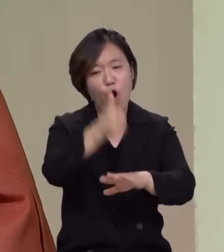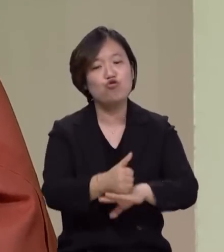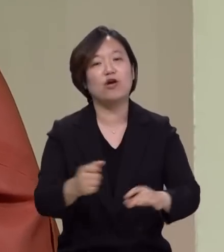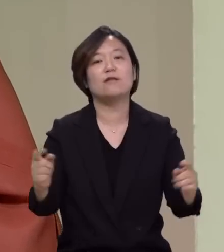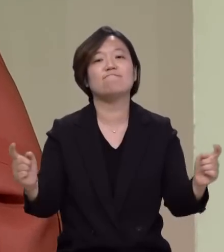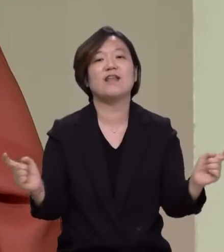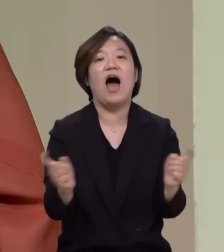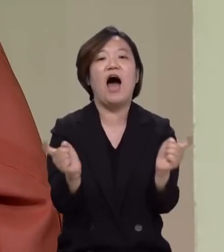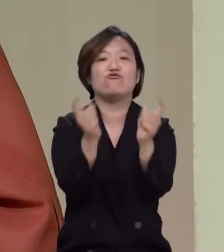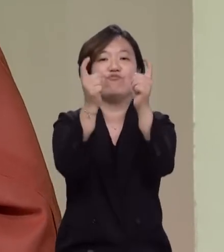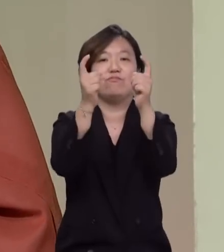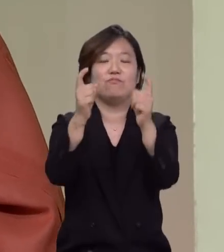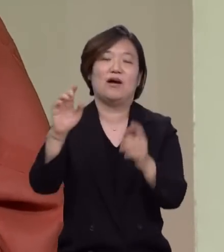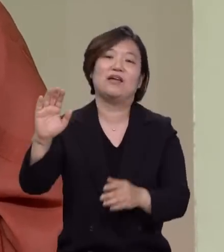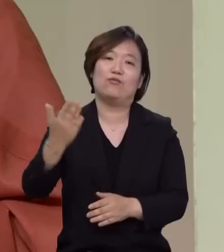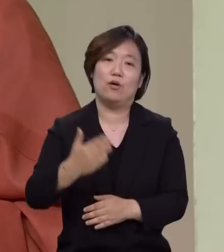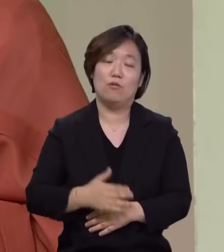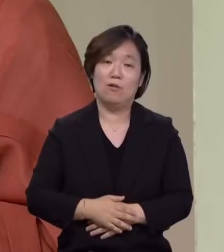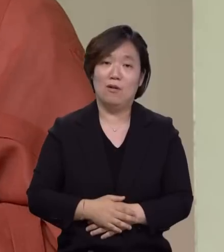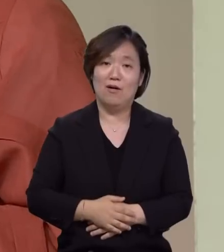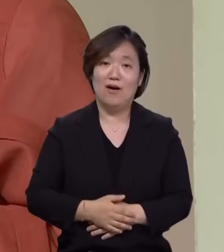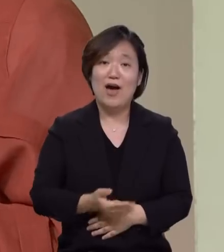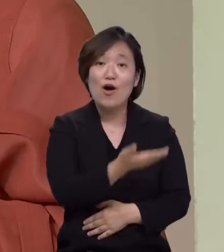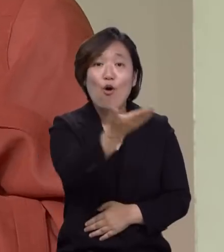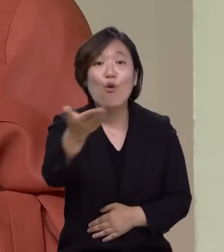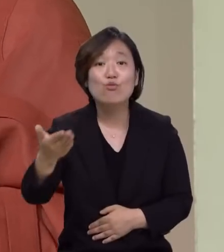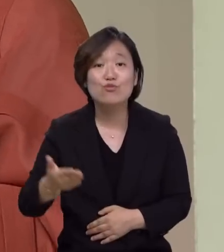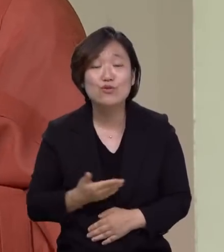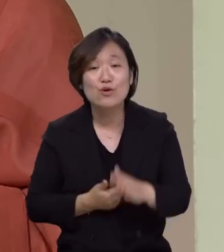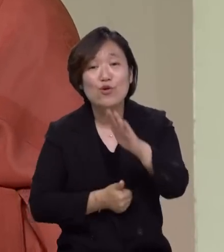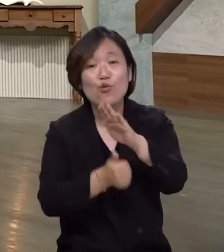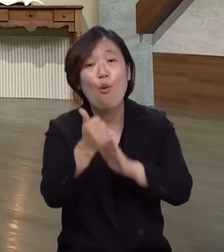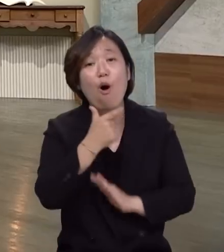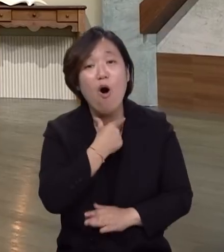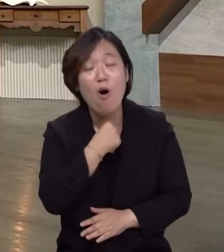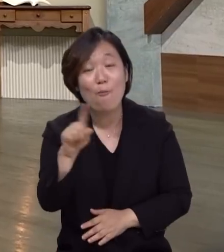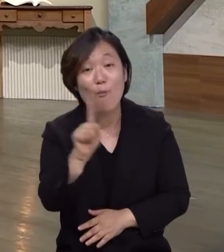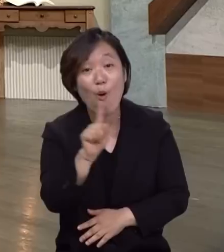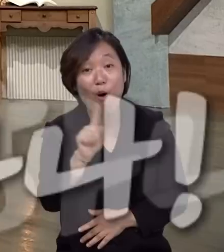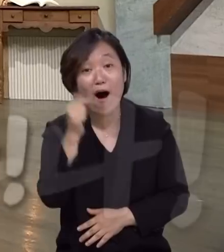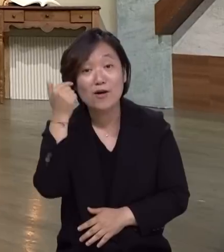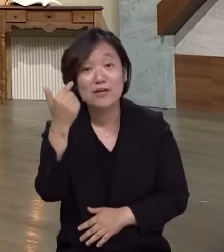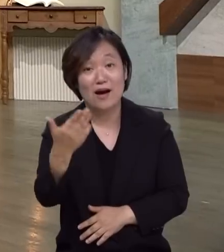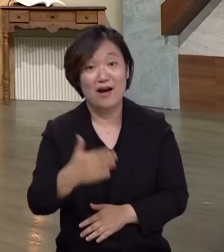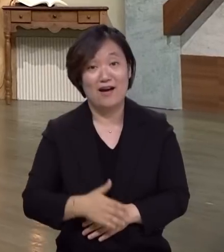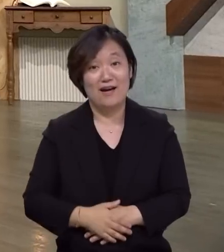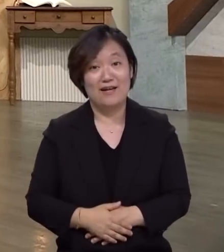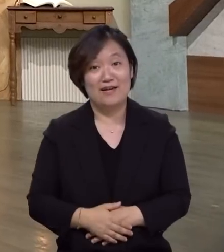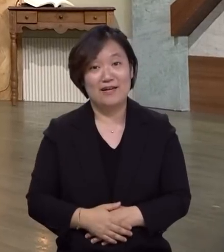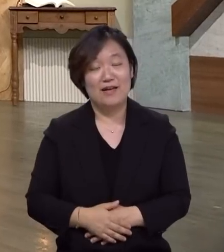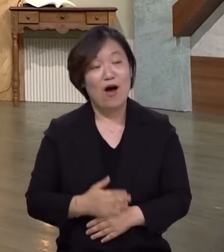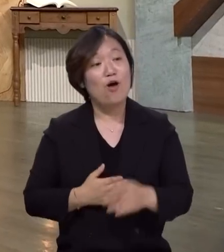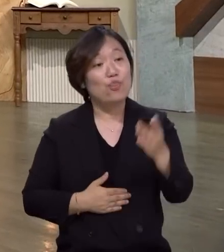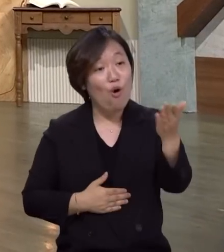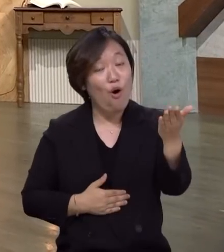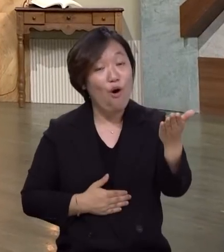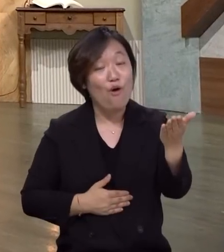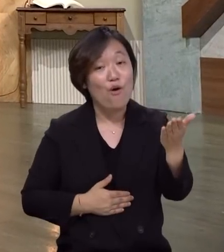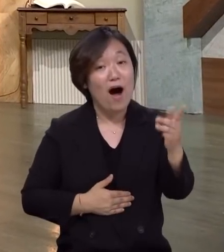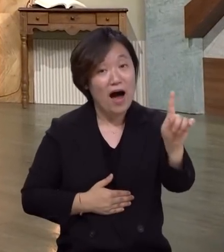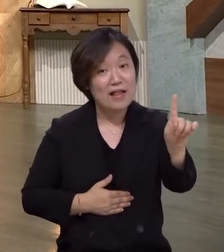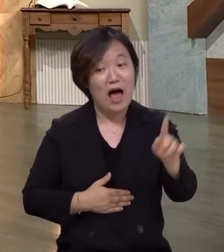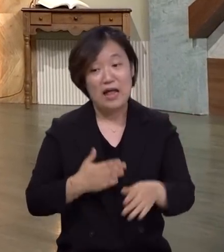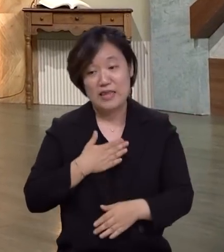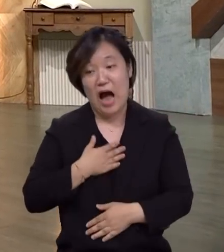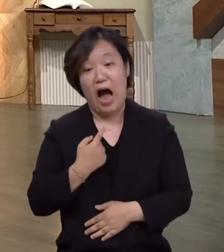여러분들 같으면 어떤 소원을 빌고 싶으세요 그냥 깔끔하게 나 하나 너 하나 이렇게